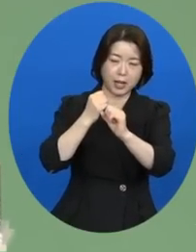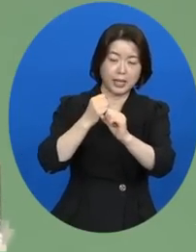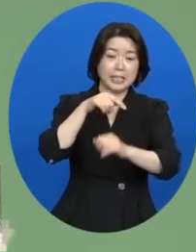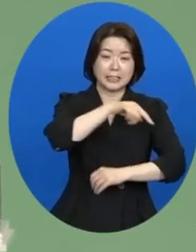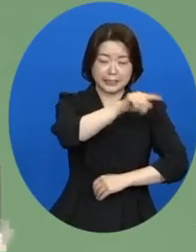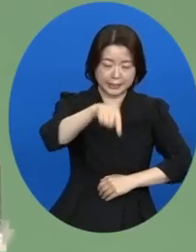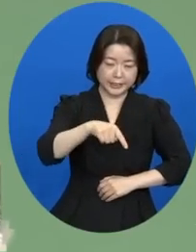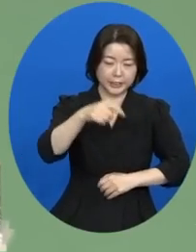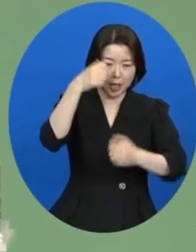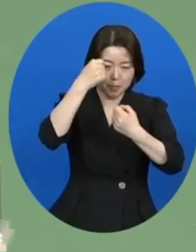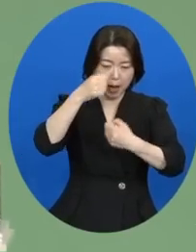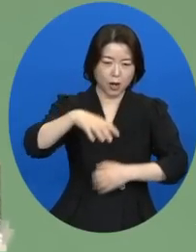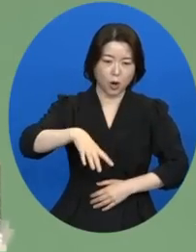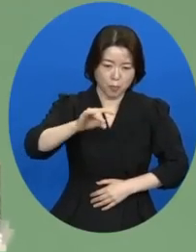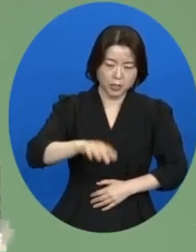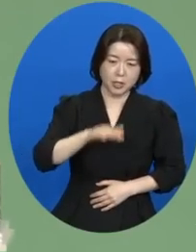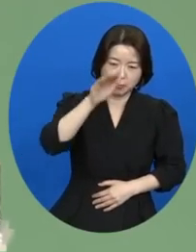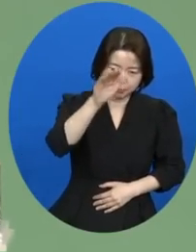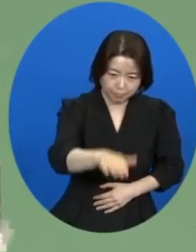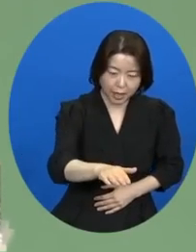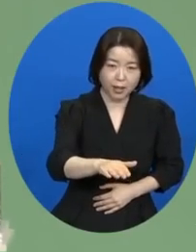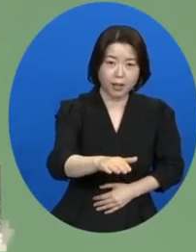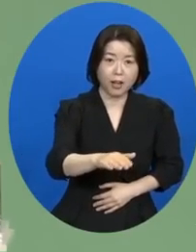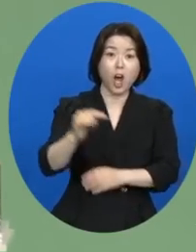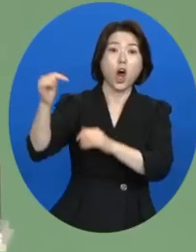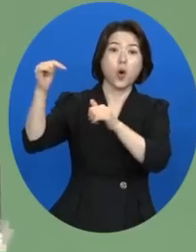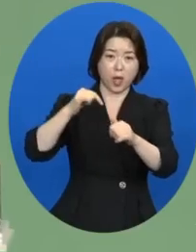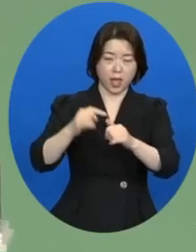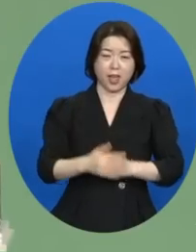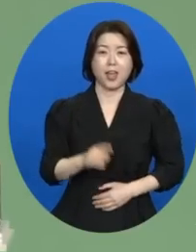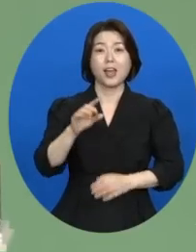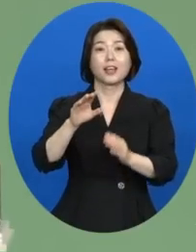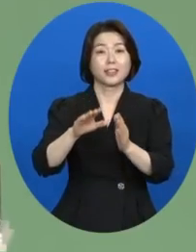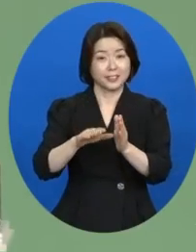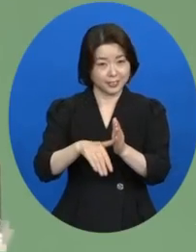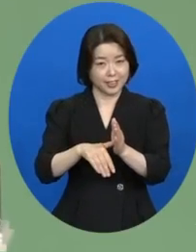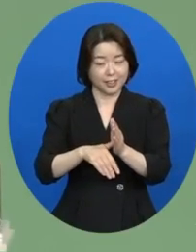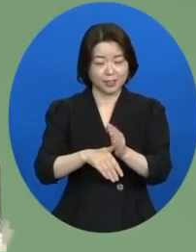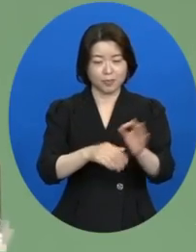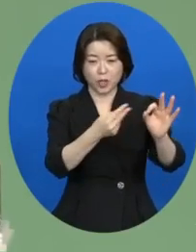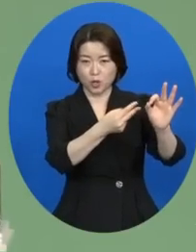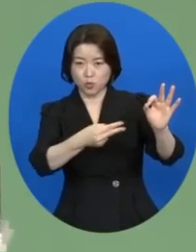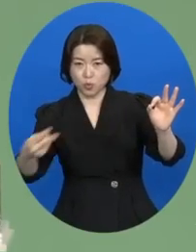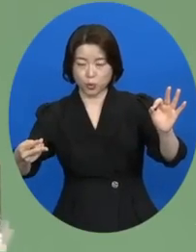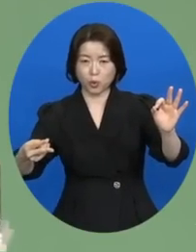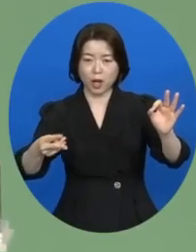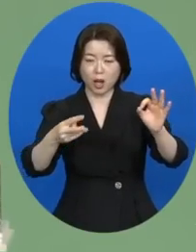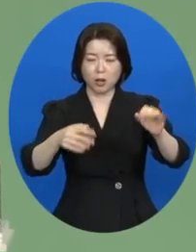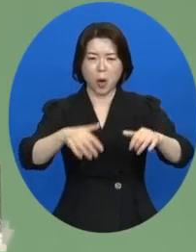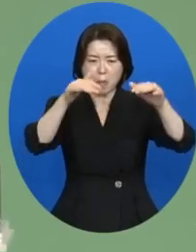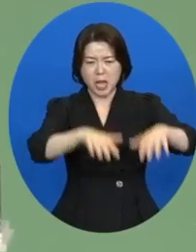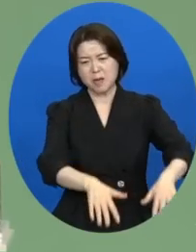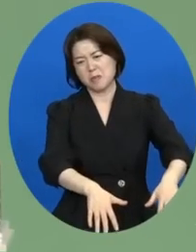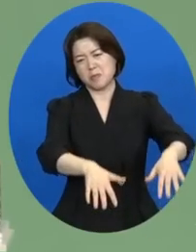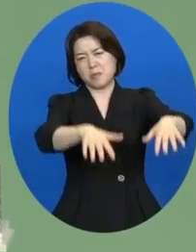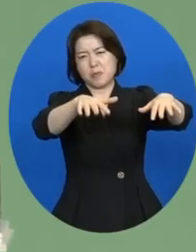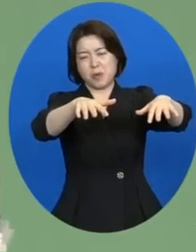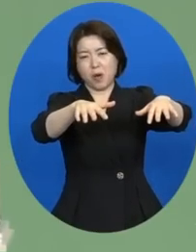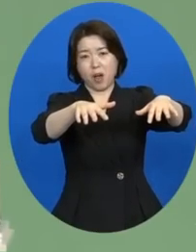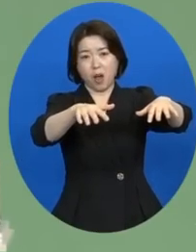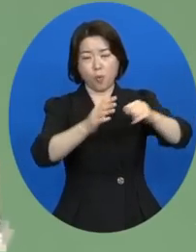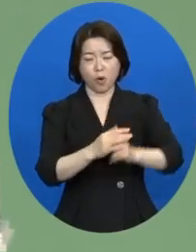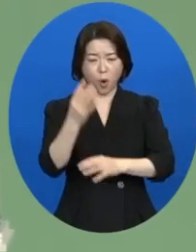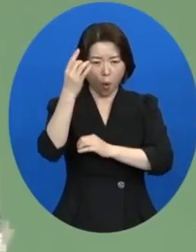요단강에 내트드라고 하셨습니다. 그때 요단강은 홍수로 물레